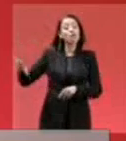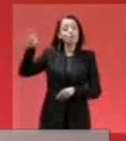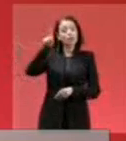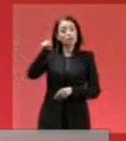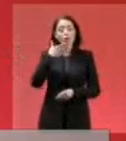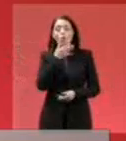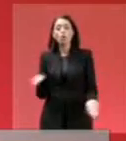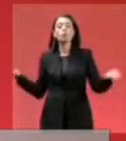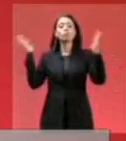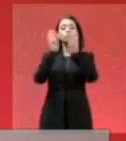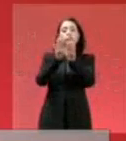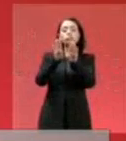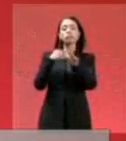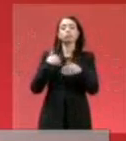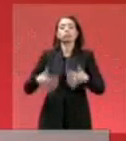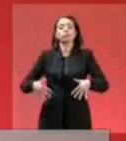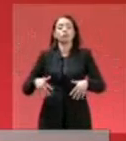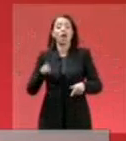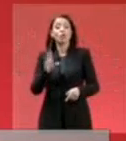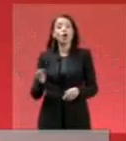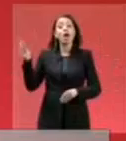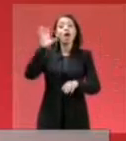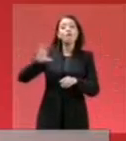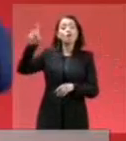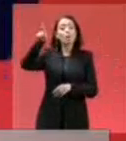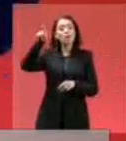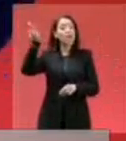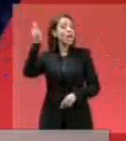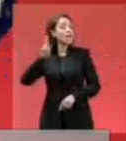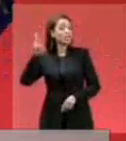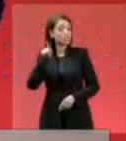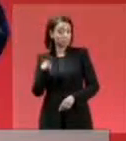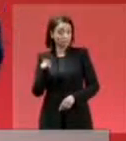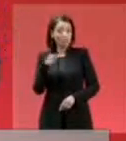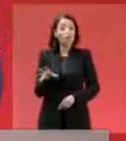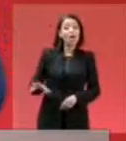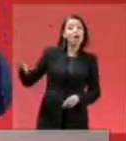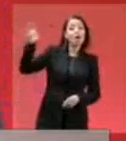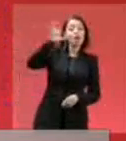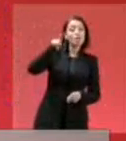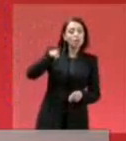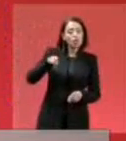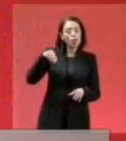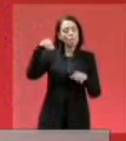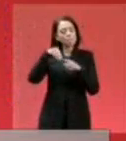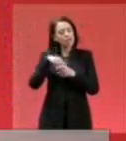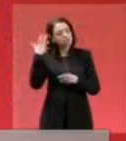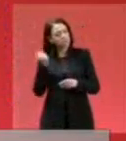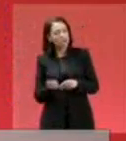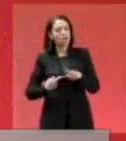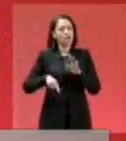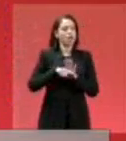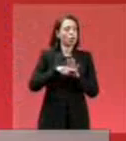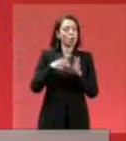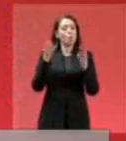κλείνει την πόρτα στον κατατρεγμένο, σε μια Ευρώπη ρατσιστική, αλλά και σε μια Ευρώπη βαθιά νεοφιλελεύθερη, με